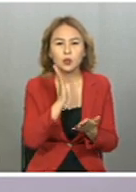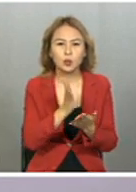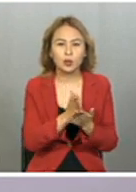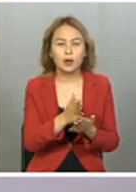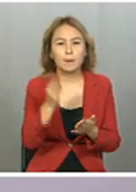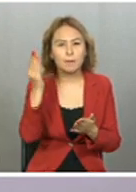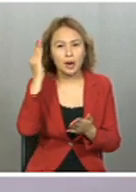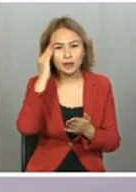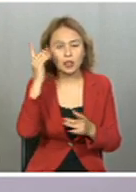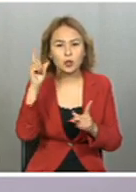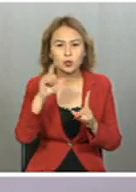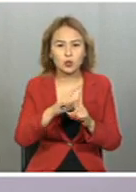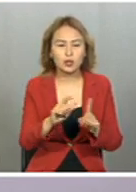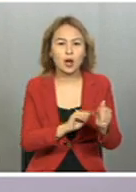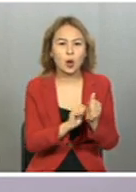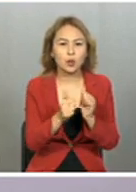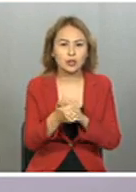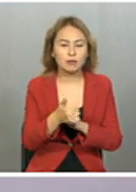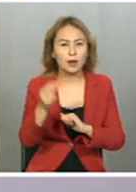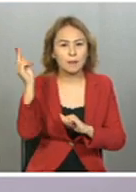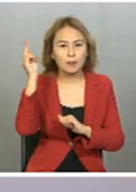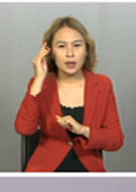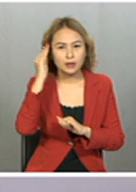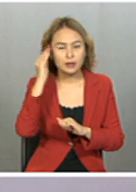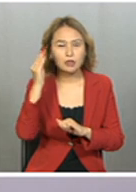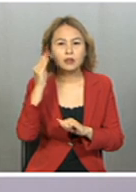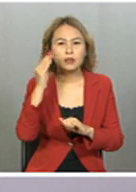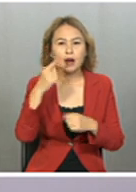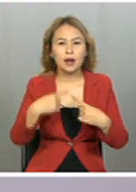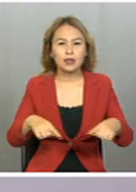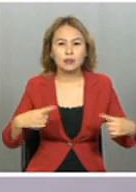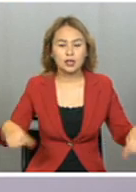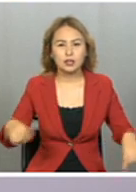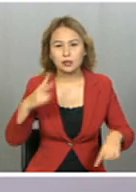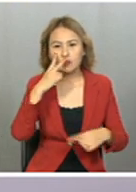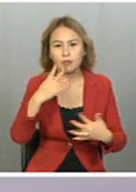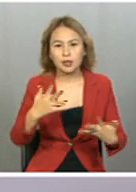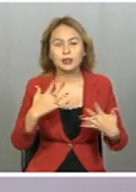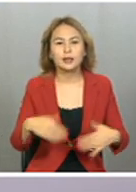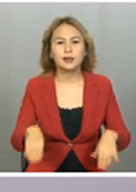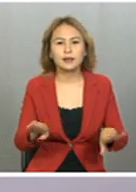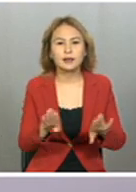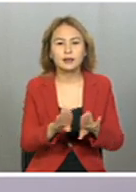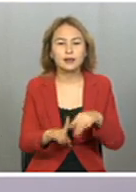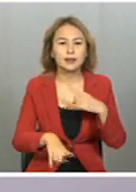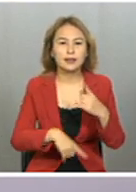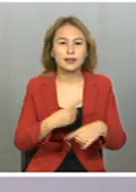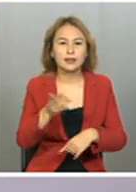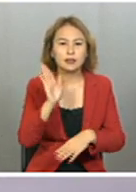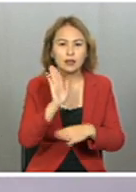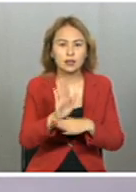сөздермен ауыспалы мағыналы сөздердің айырмашылығын да білдік. Енді келесі тапсырманы